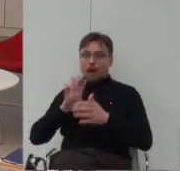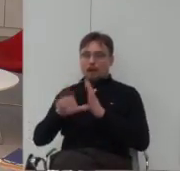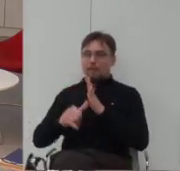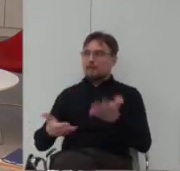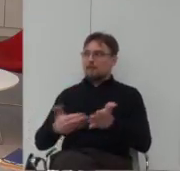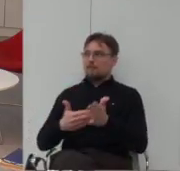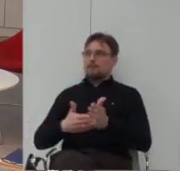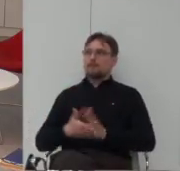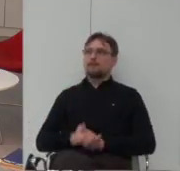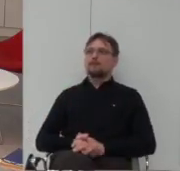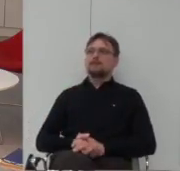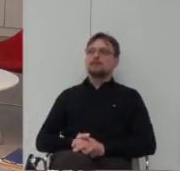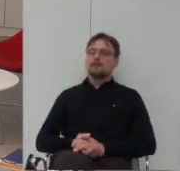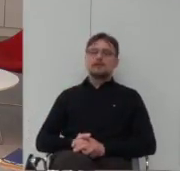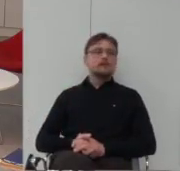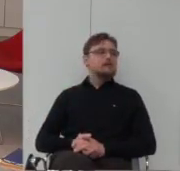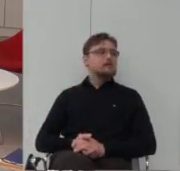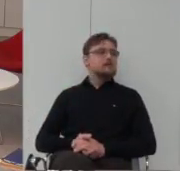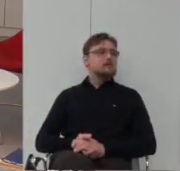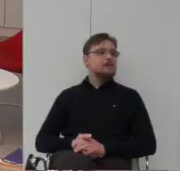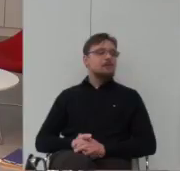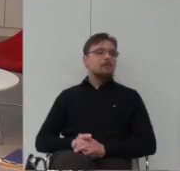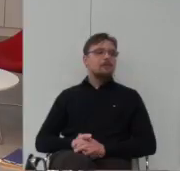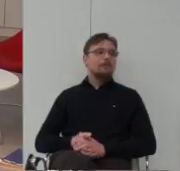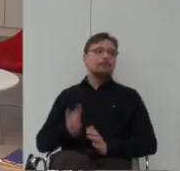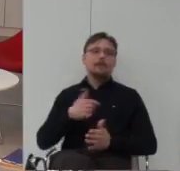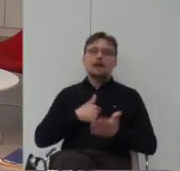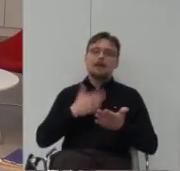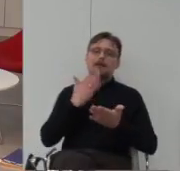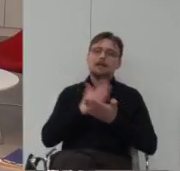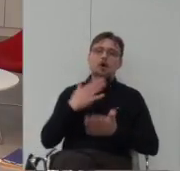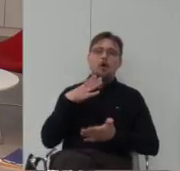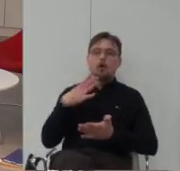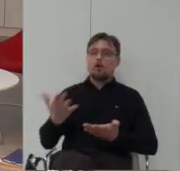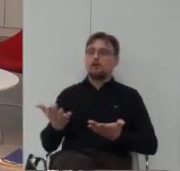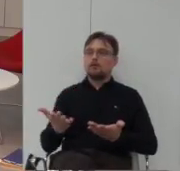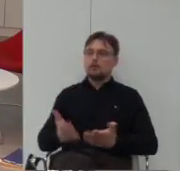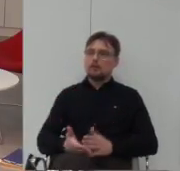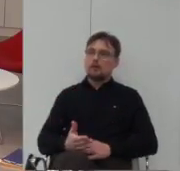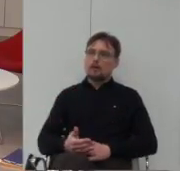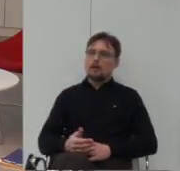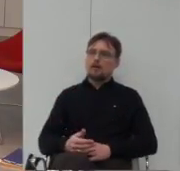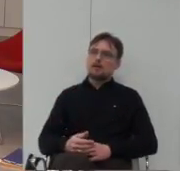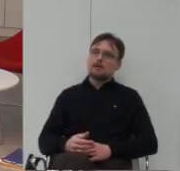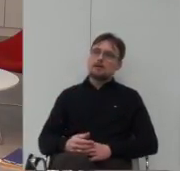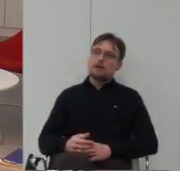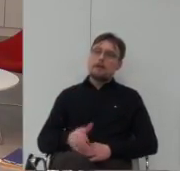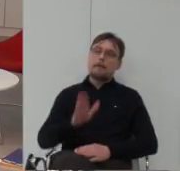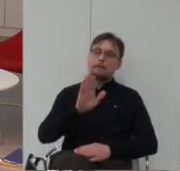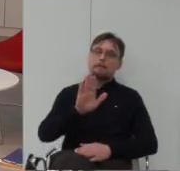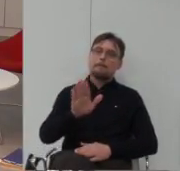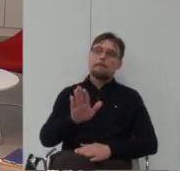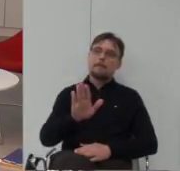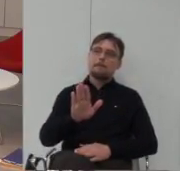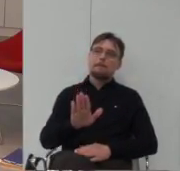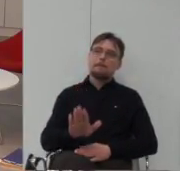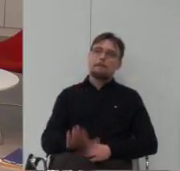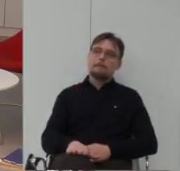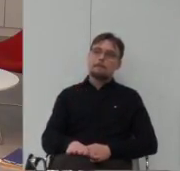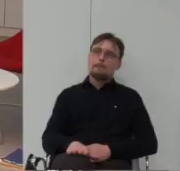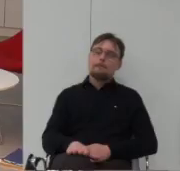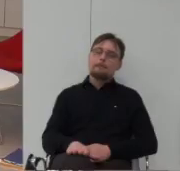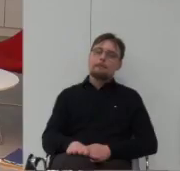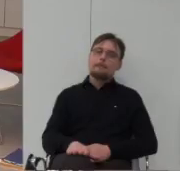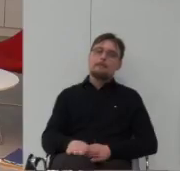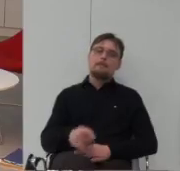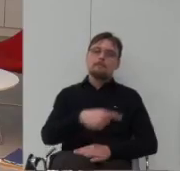Jesteście organizacją, jestem tylko gościem, macie referat, więc możecie.